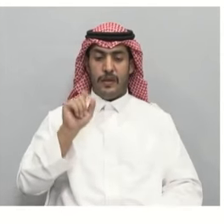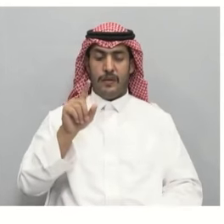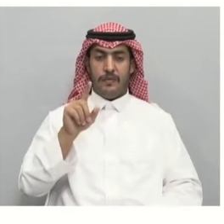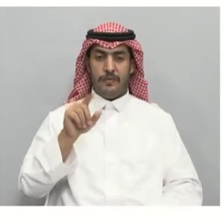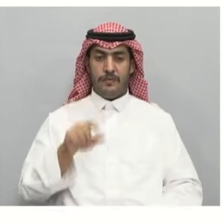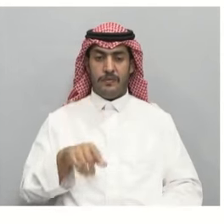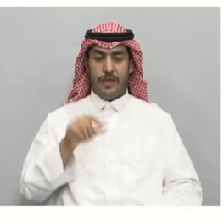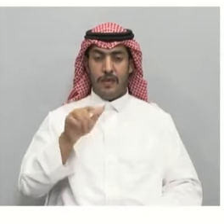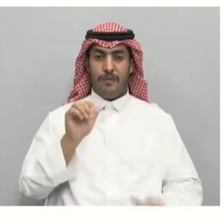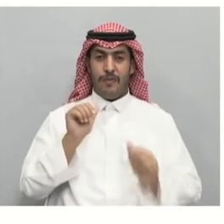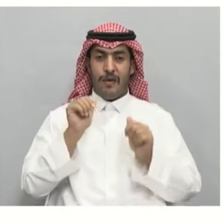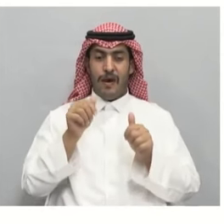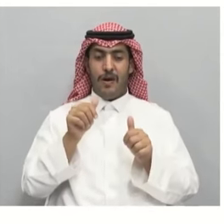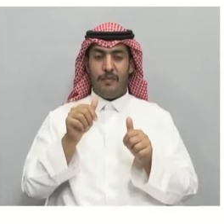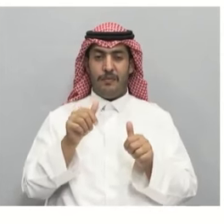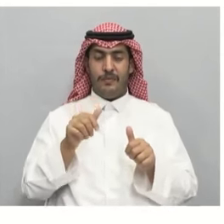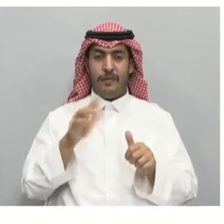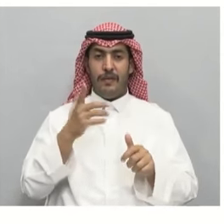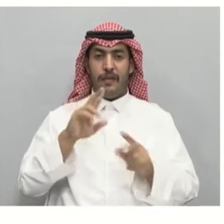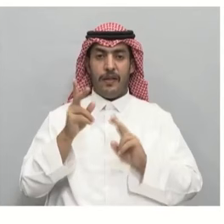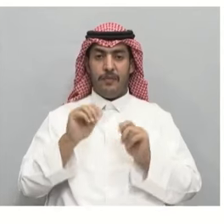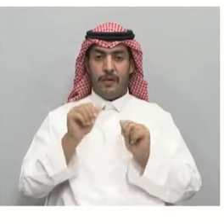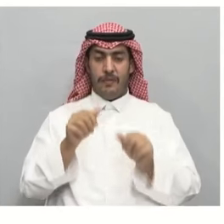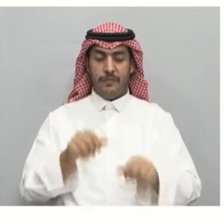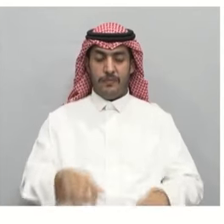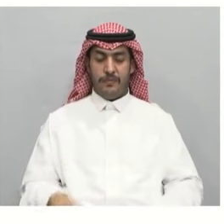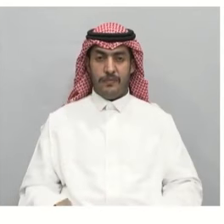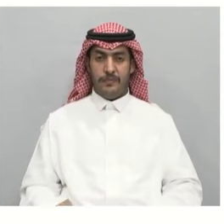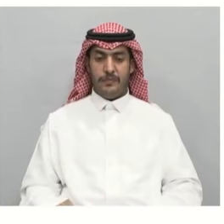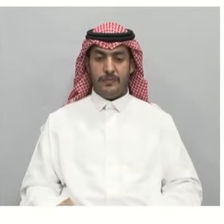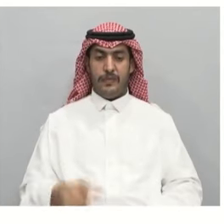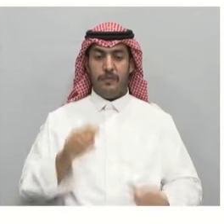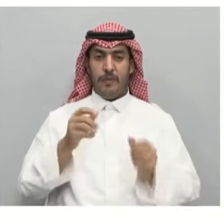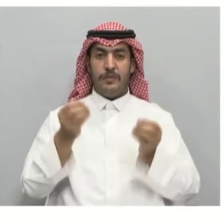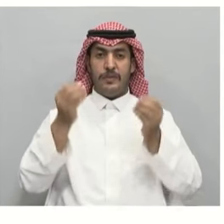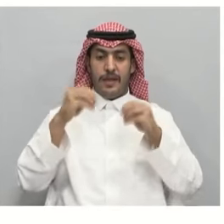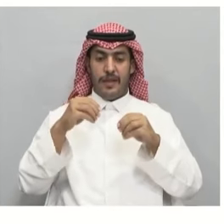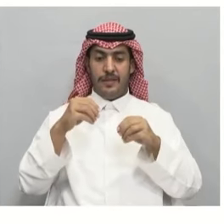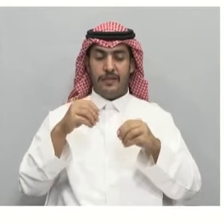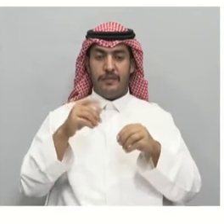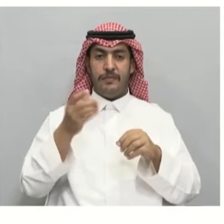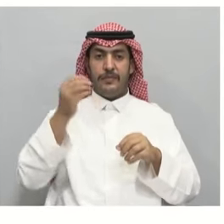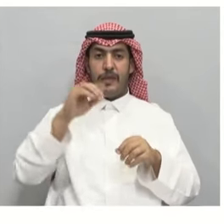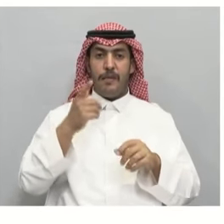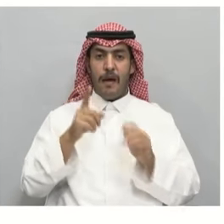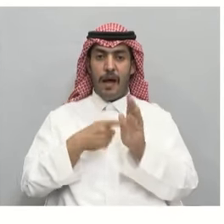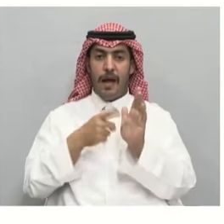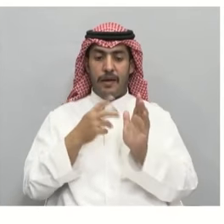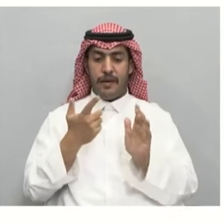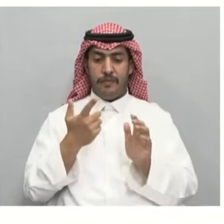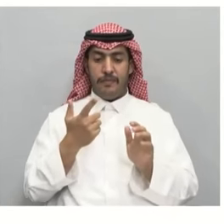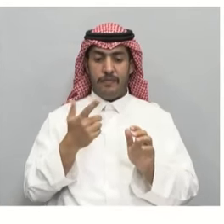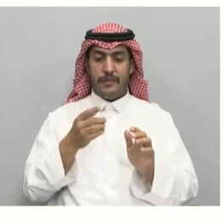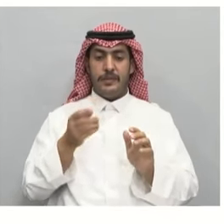نعرف انه المقاومه بما انه سال كيف تتغير المقاومه المقاومه زادت طيب زادت كم مره